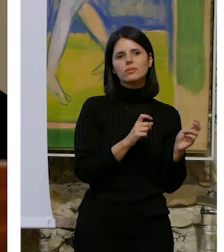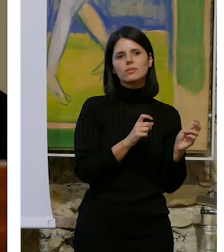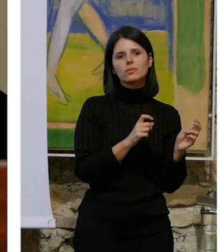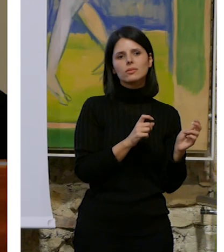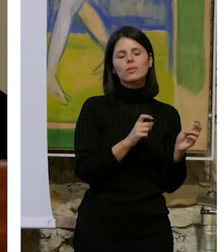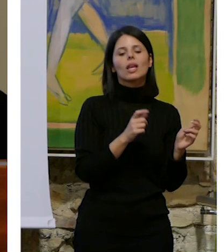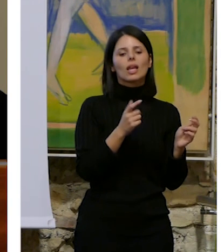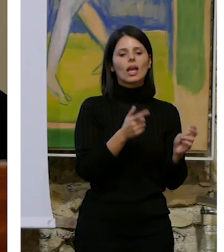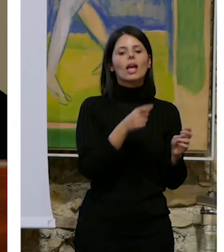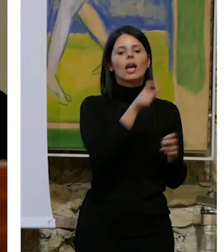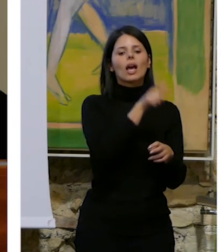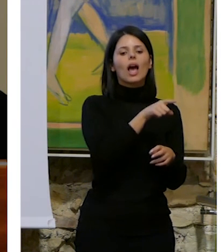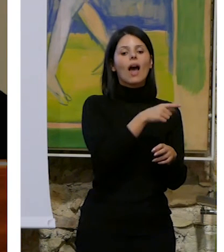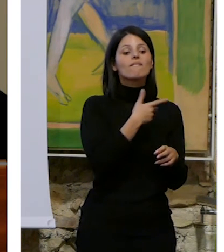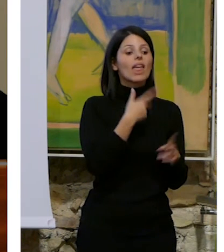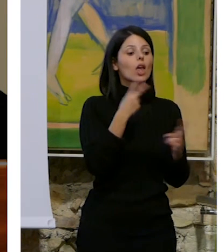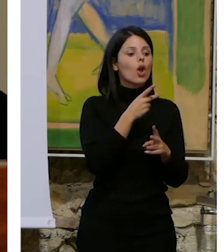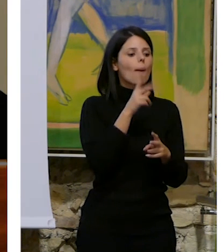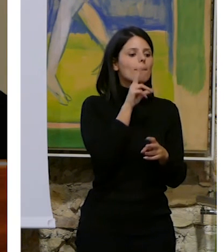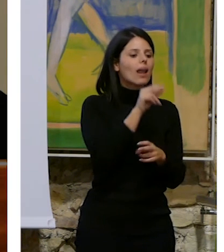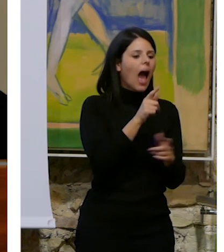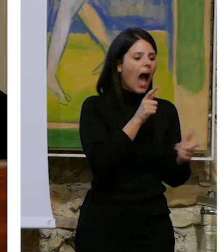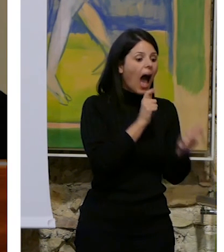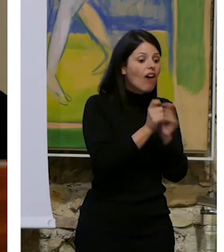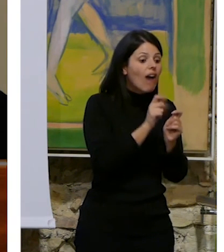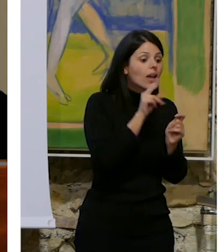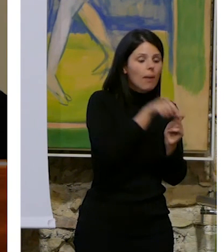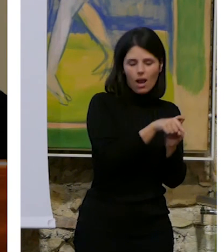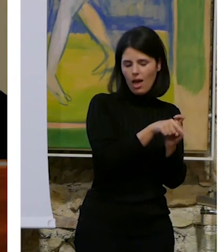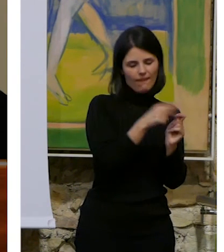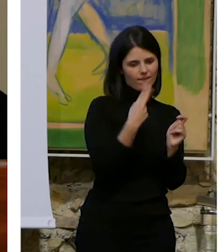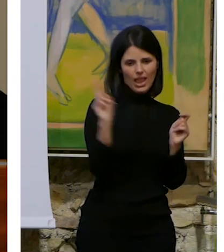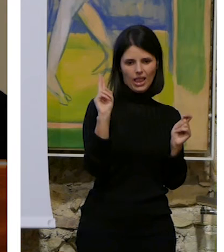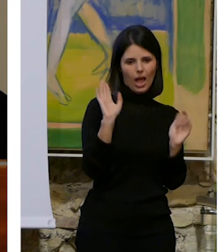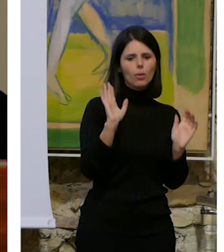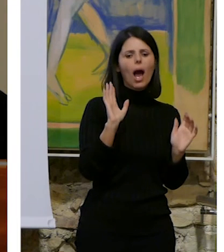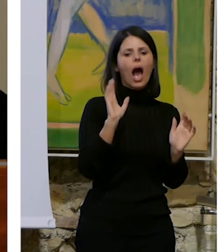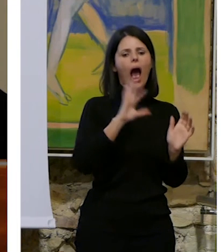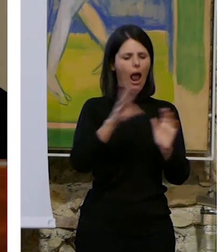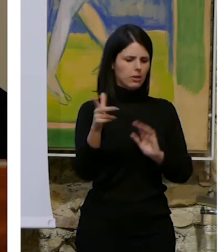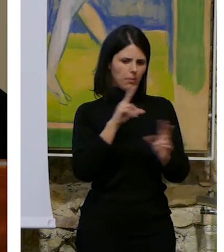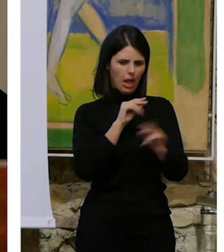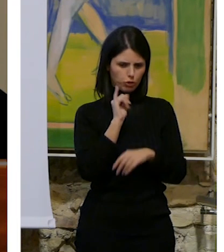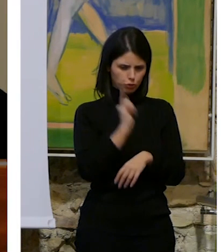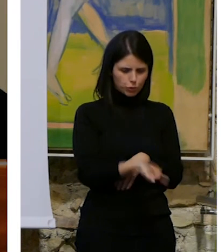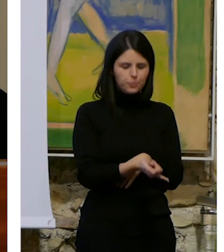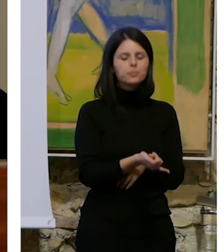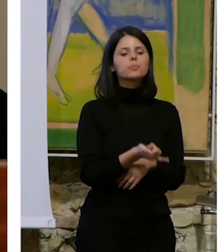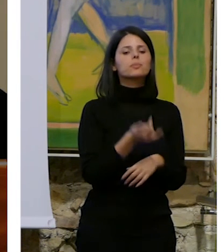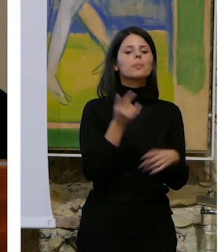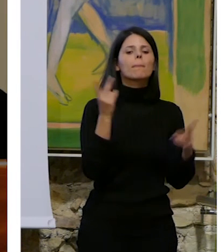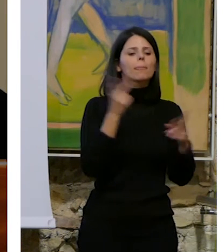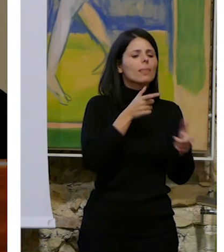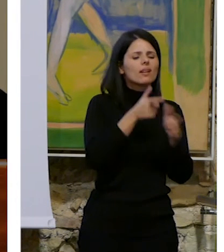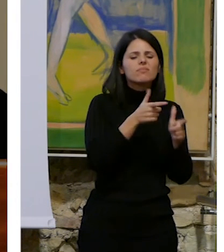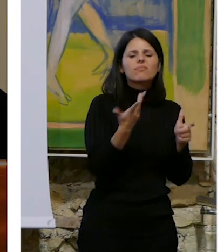mentre al Knickerbocker era vietato parlare di affari, ma di politica era permesso, al Harvard Club di affari non si parlava mai,